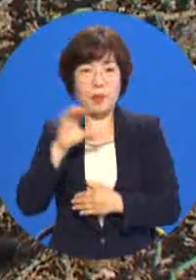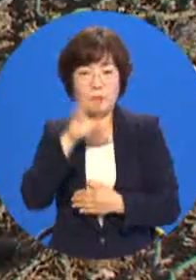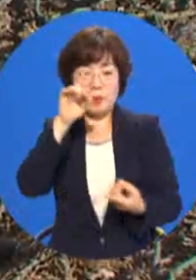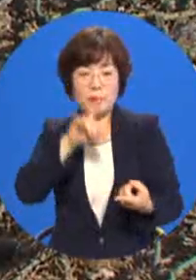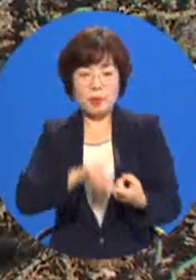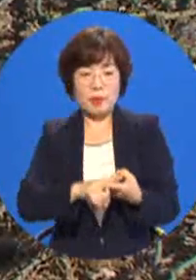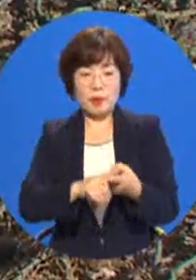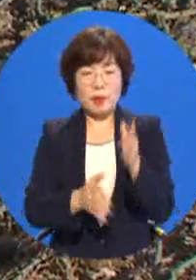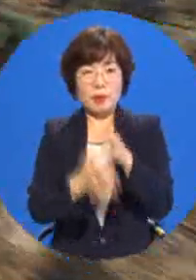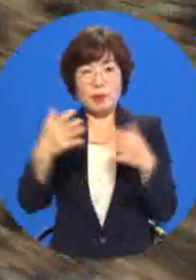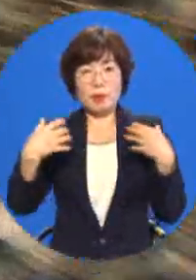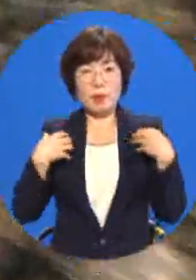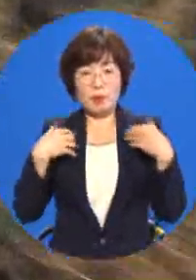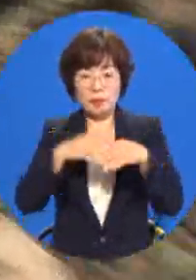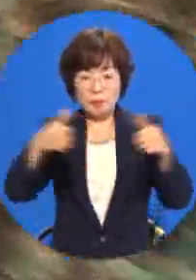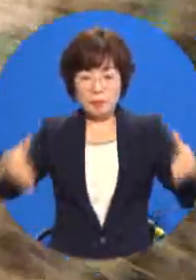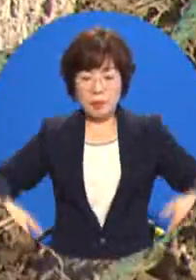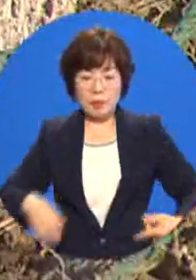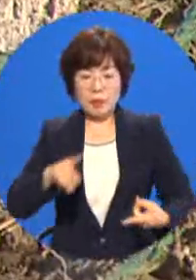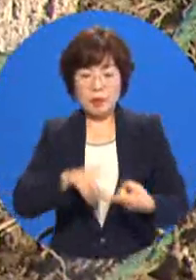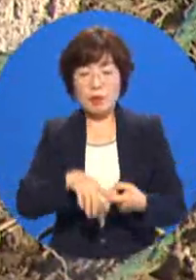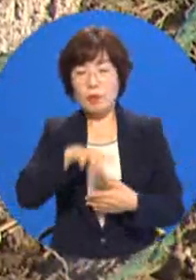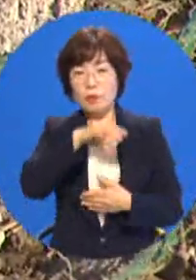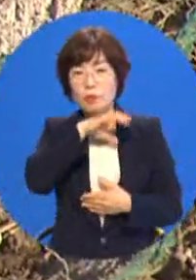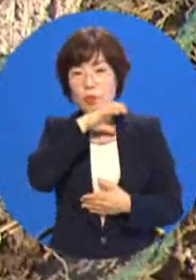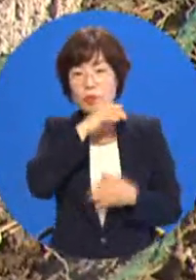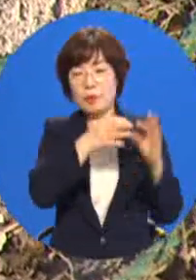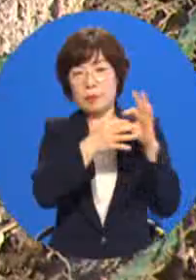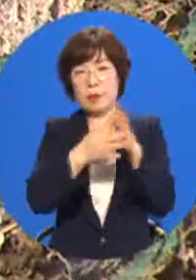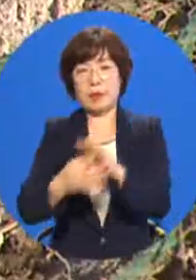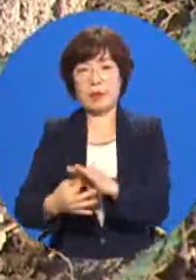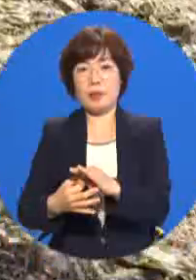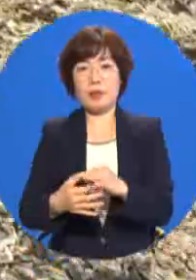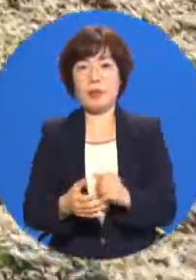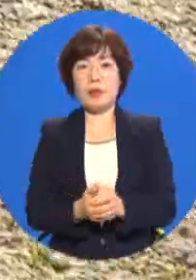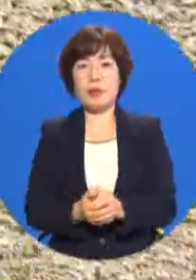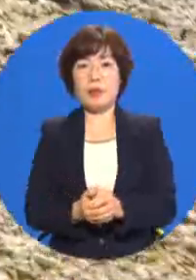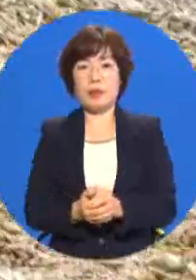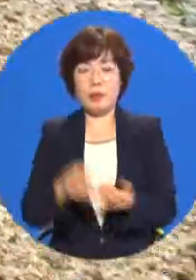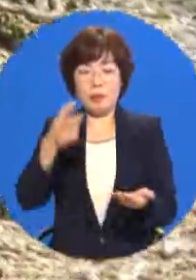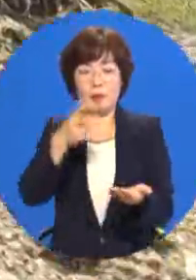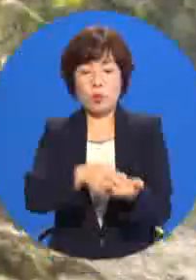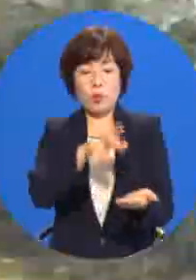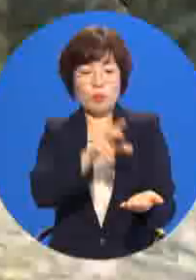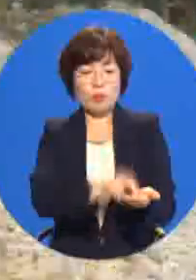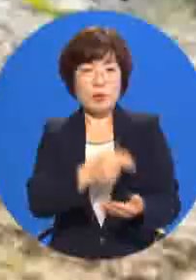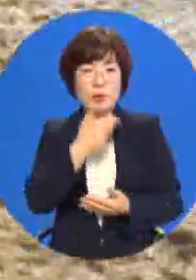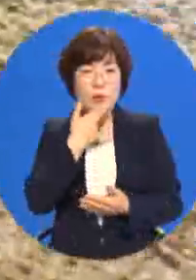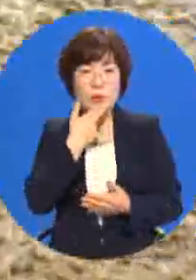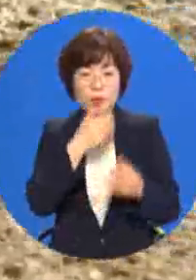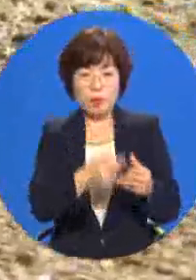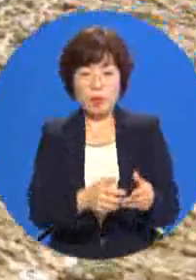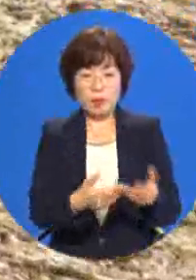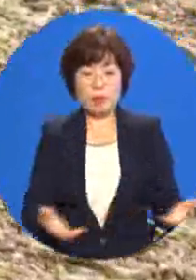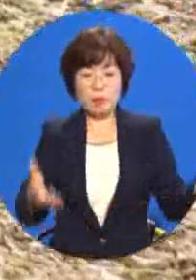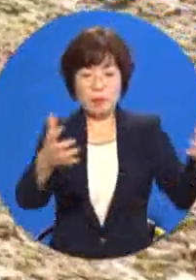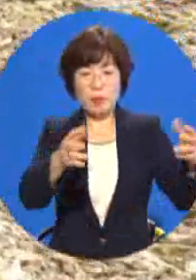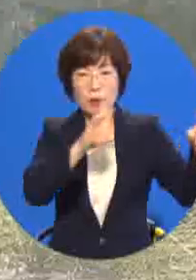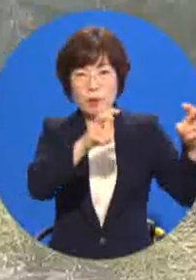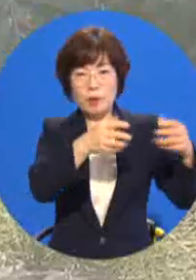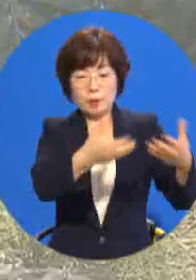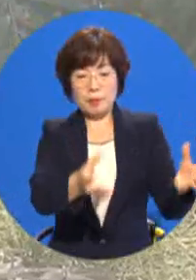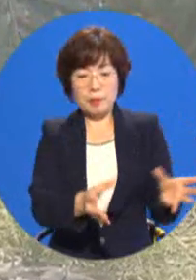있는데도 행정이 뒷짐만 지고 있다며 불만을 표출하고 있습니다. 법적으로 문제되지 않는다는 정치망